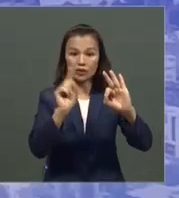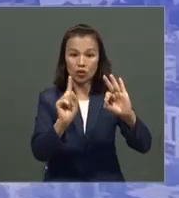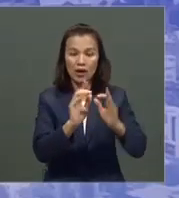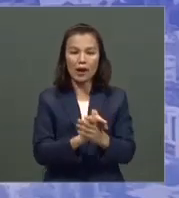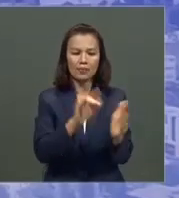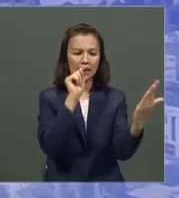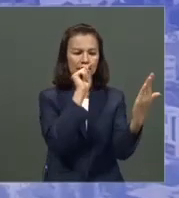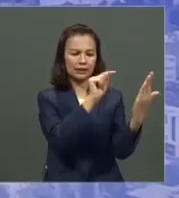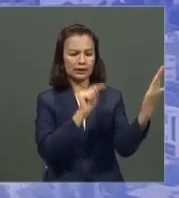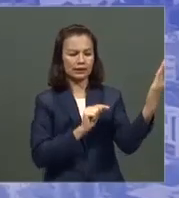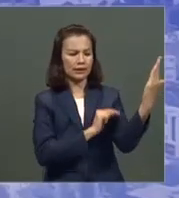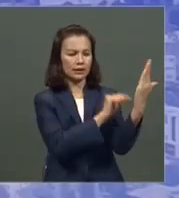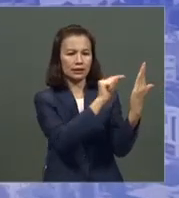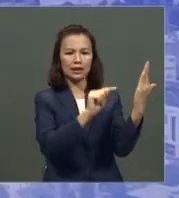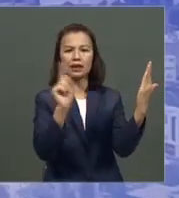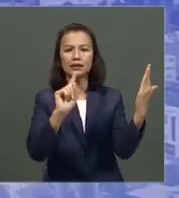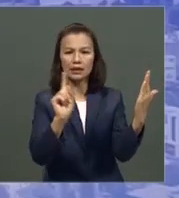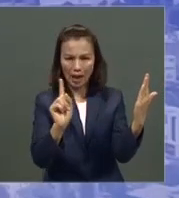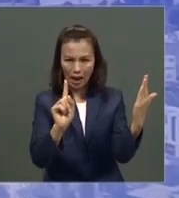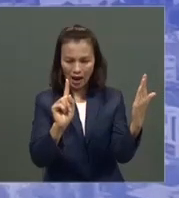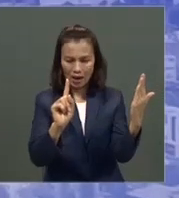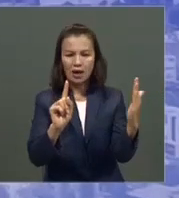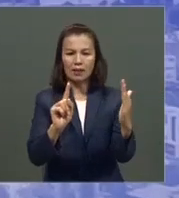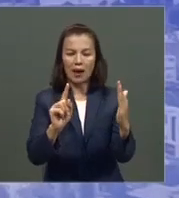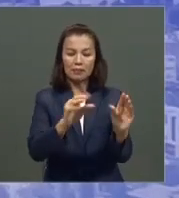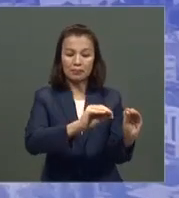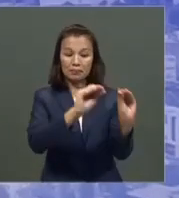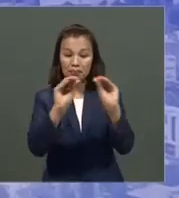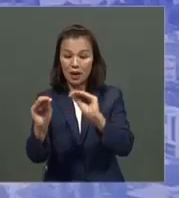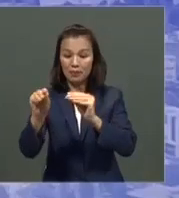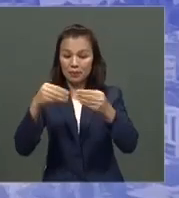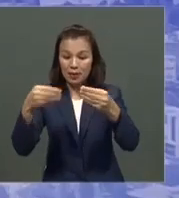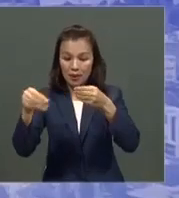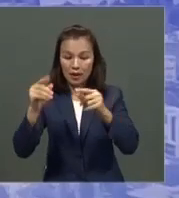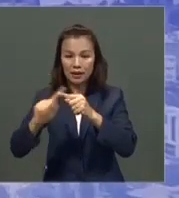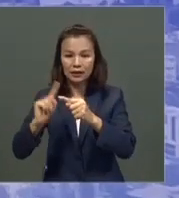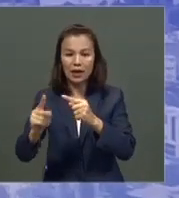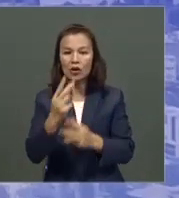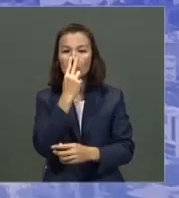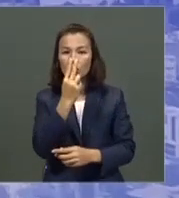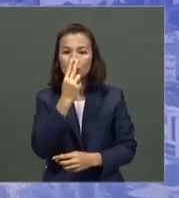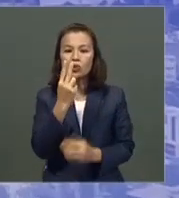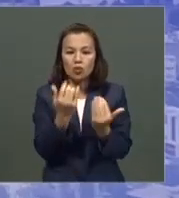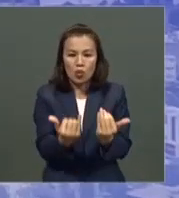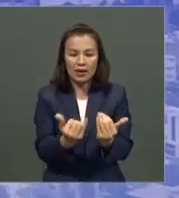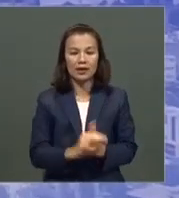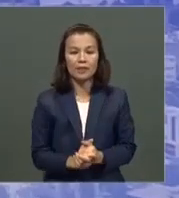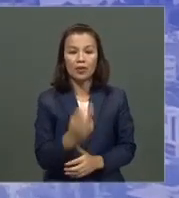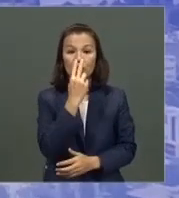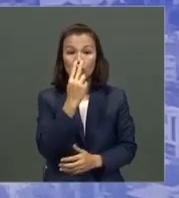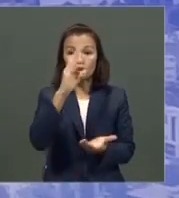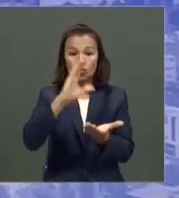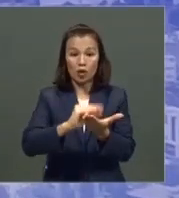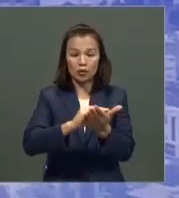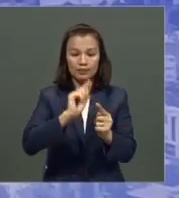จุดไหนพื้นที่ไหนจังหวัดไหนที่จะมีการผ่อนคลายอย่างไรต้องติดตามกันอย่างกระชั้นชิดเลยนะคะวันนี้มีข้อมูลหลายๆส่วนม